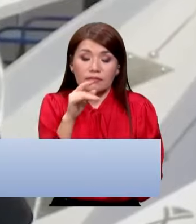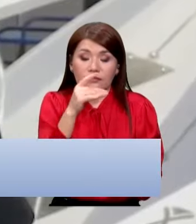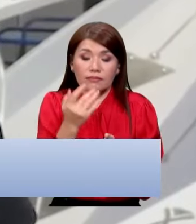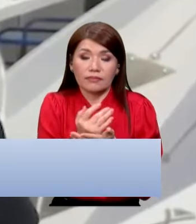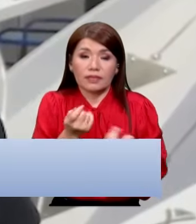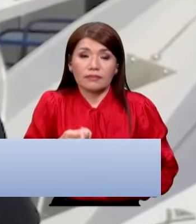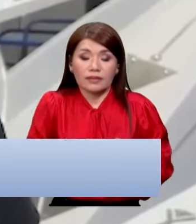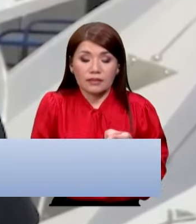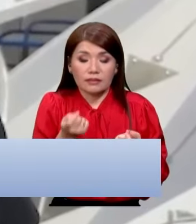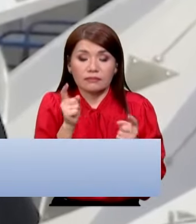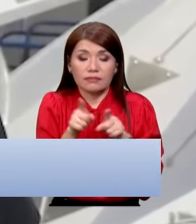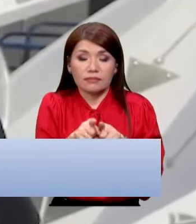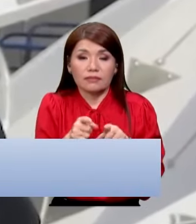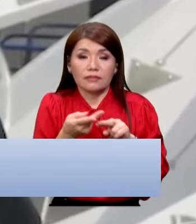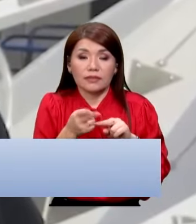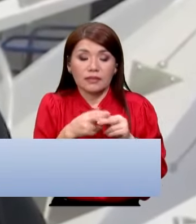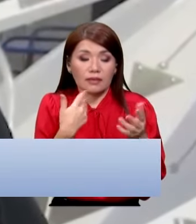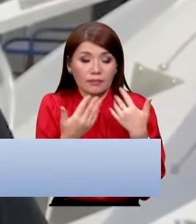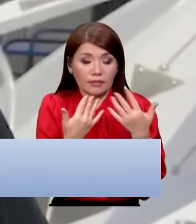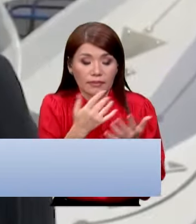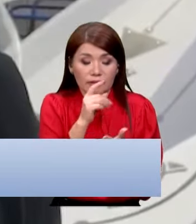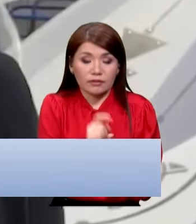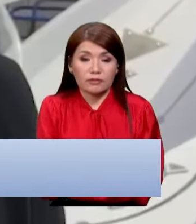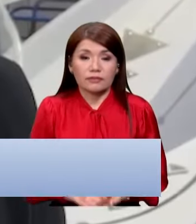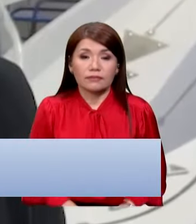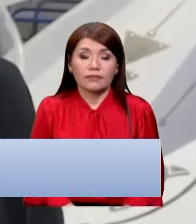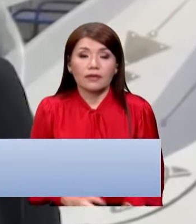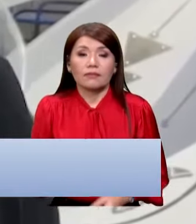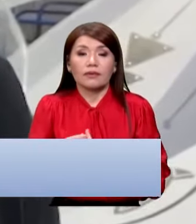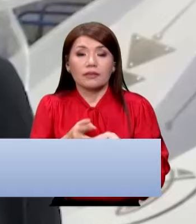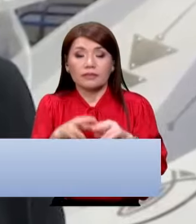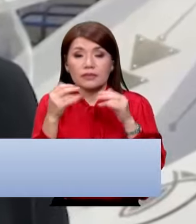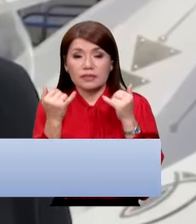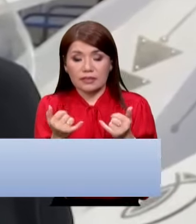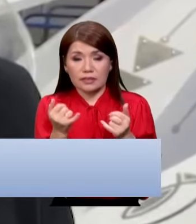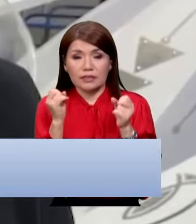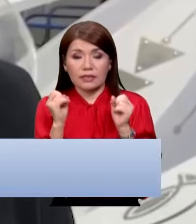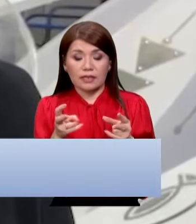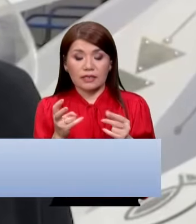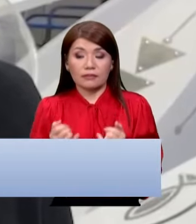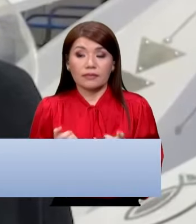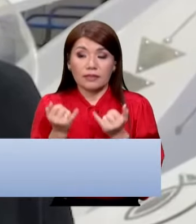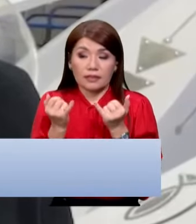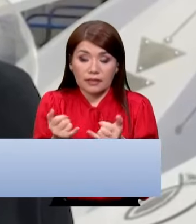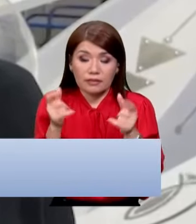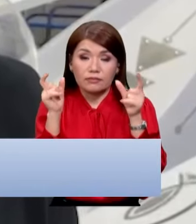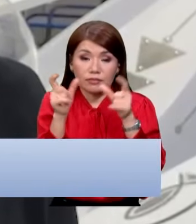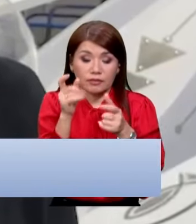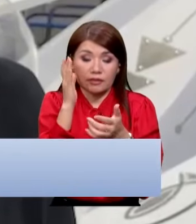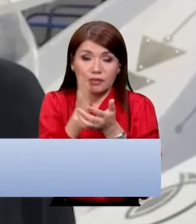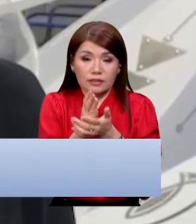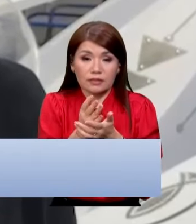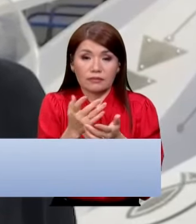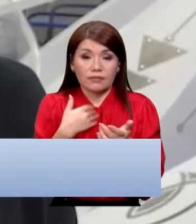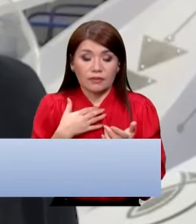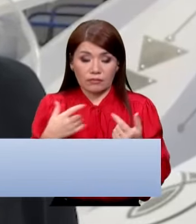мемлекеттік органдармен қарым-қатынас жүргізуге. Сондықтан қазір қалай қызметкерлерге шектеу бар, мен мысалы, мен